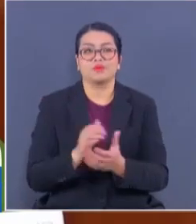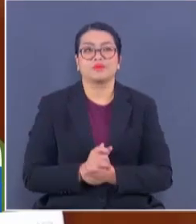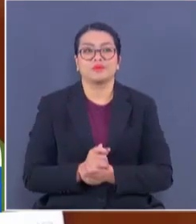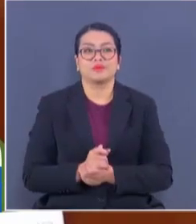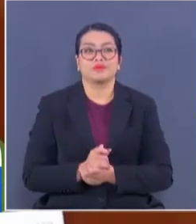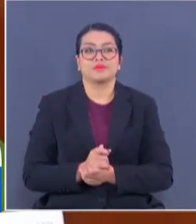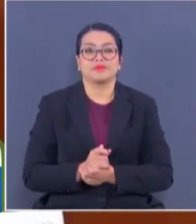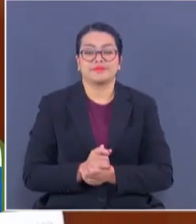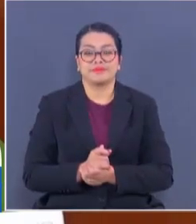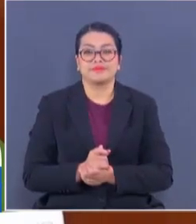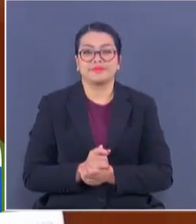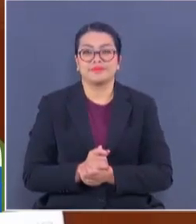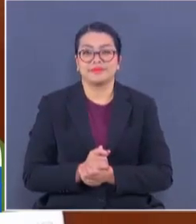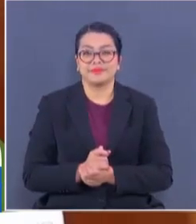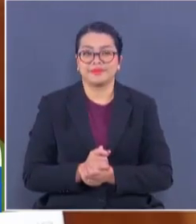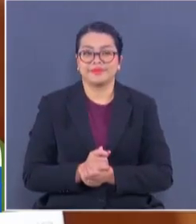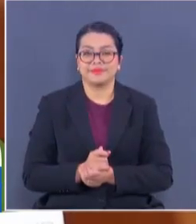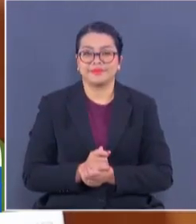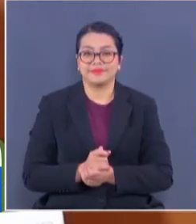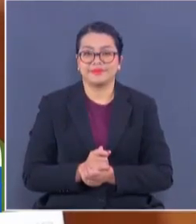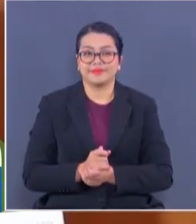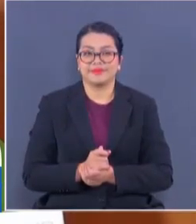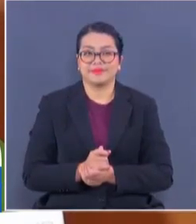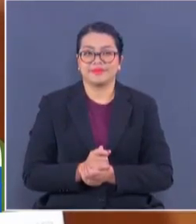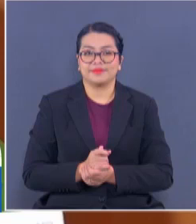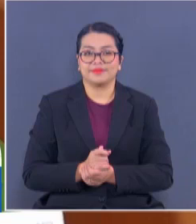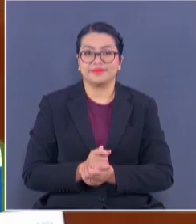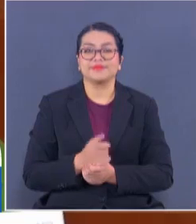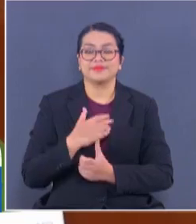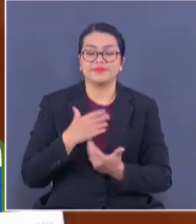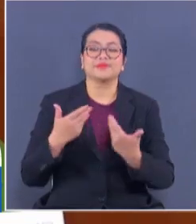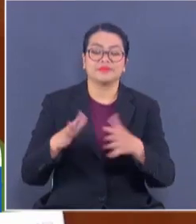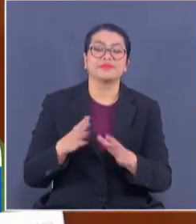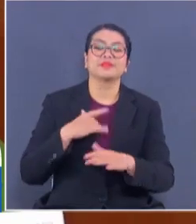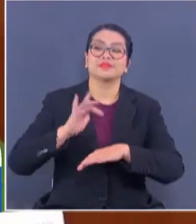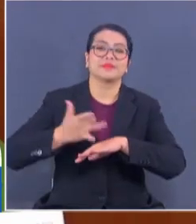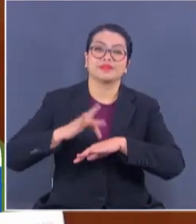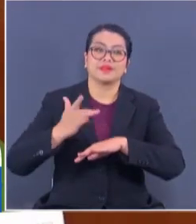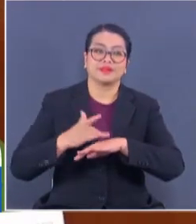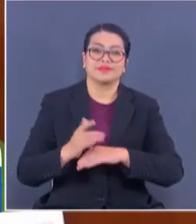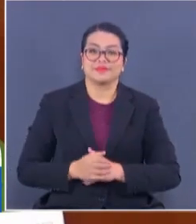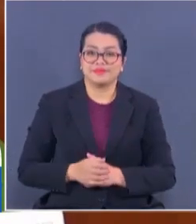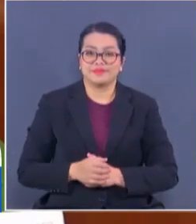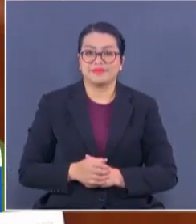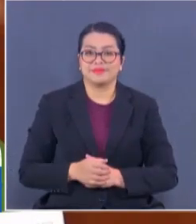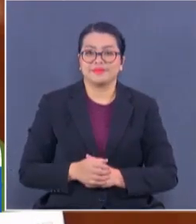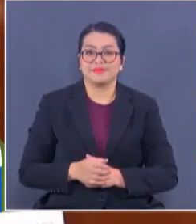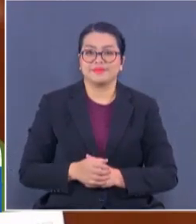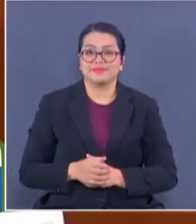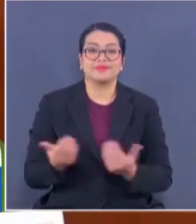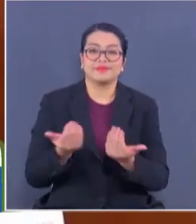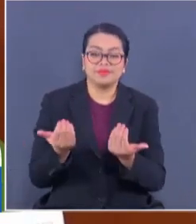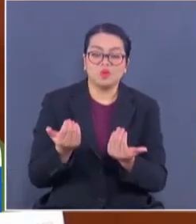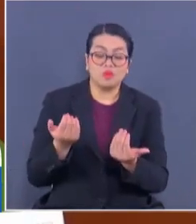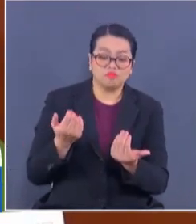นูก็แฮปปี้อยู่แล้วคือเรียกว่าปล่อยไหมก็ปล่อย ก็ปล่อยไปตามธรรมชาติก่อน ถูกต้องค่ะก็ถ้าไม่มา